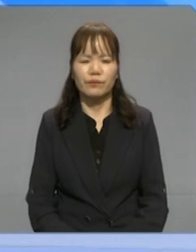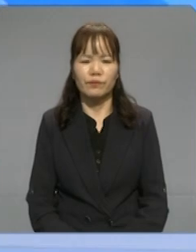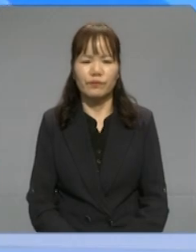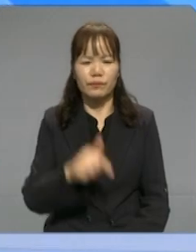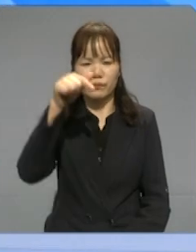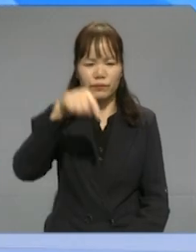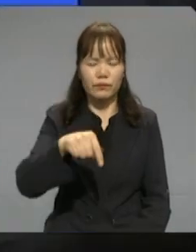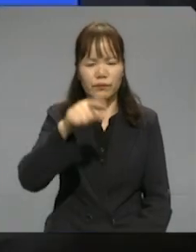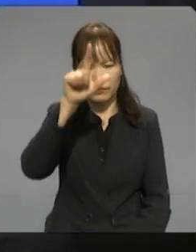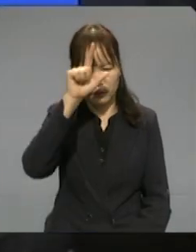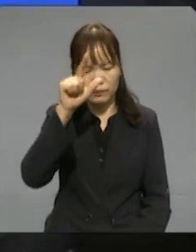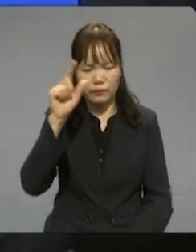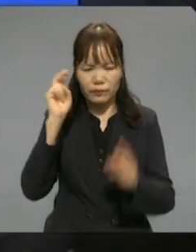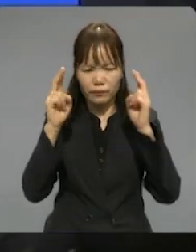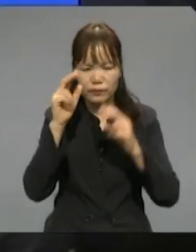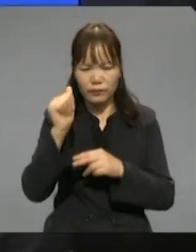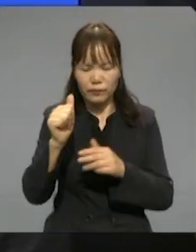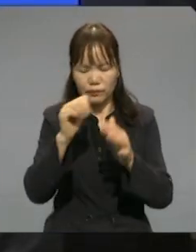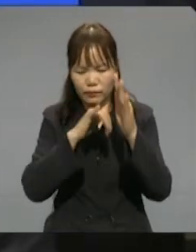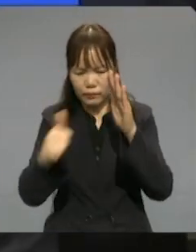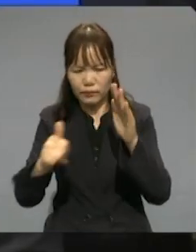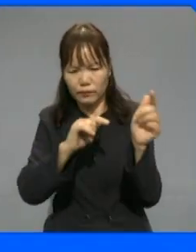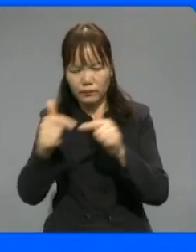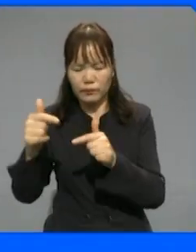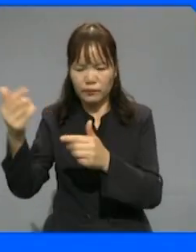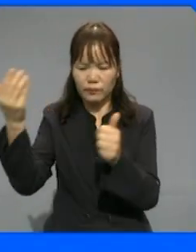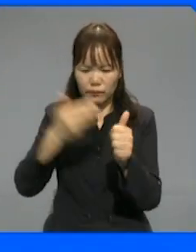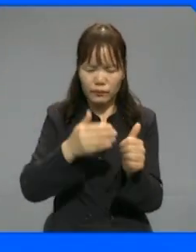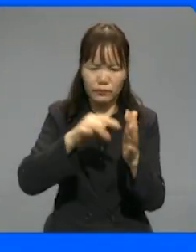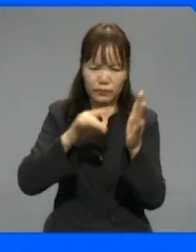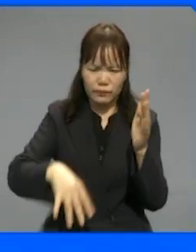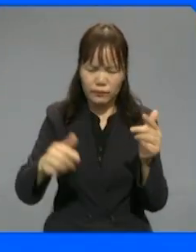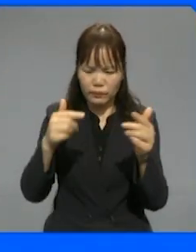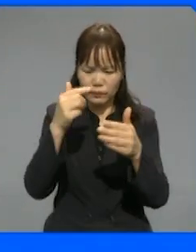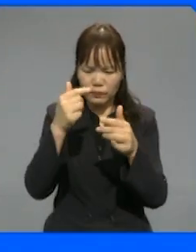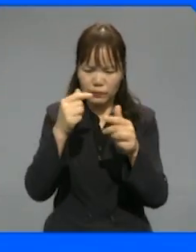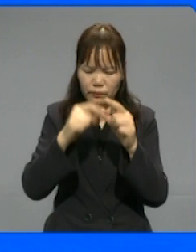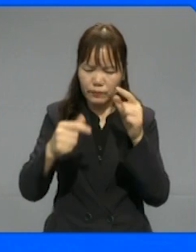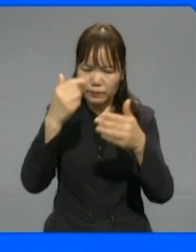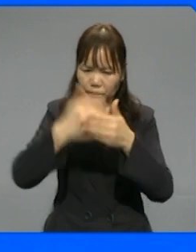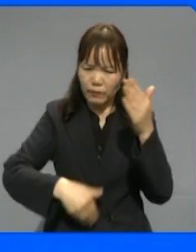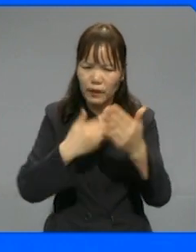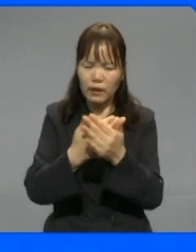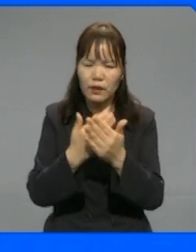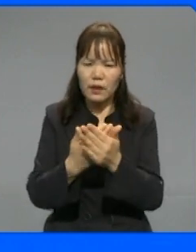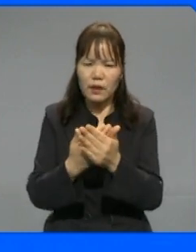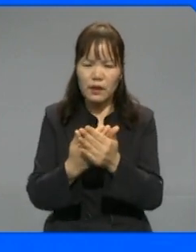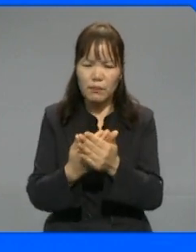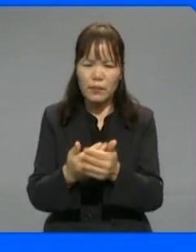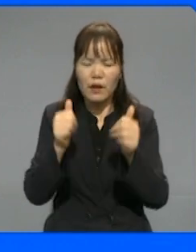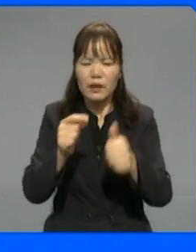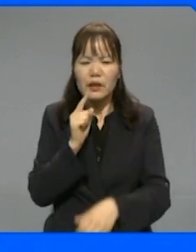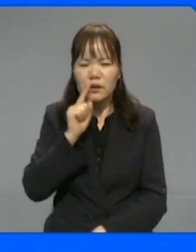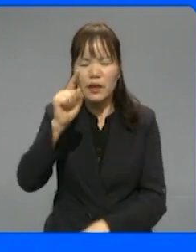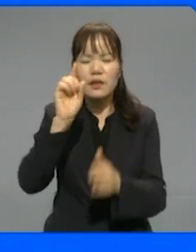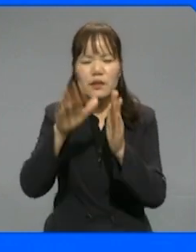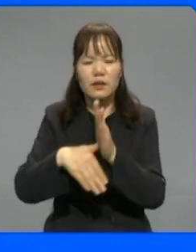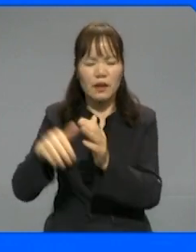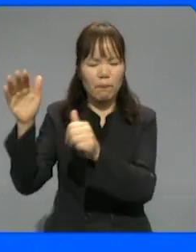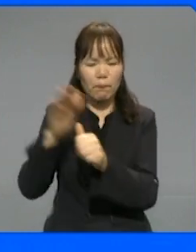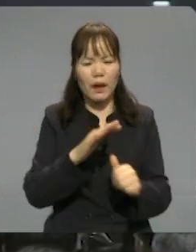구왕모 LG 그룹 회장 등 오너일가가 상속세 일부를 감액해 달라며 과세 당국을 상대로는 소송 일심에서